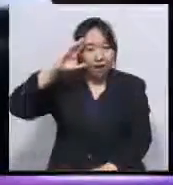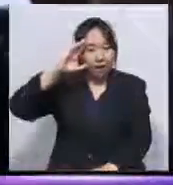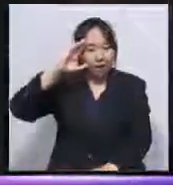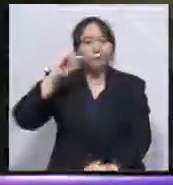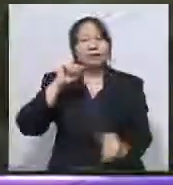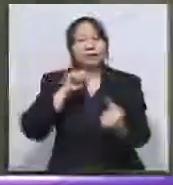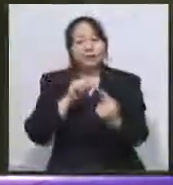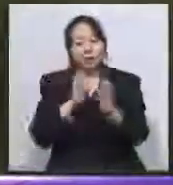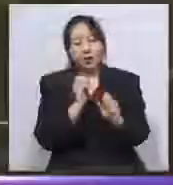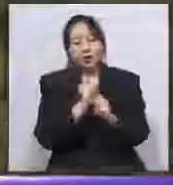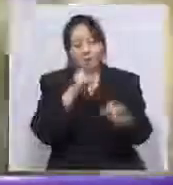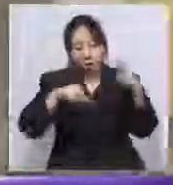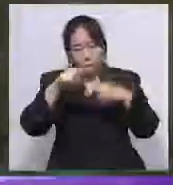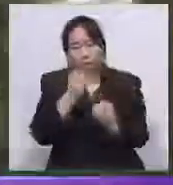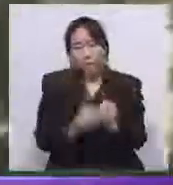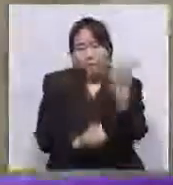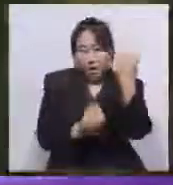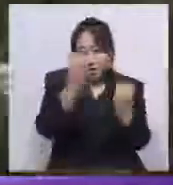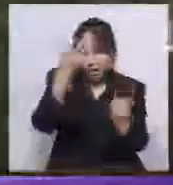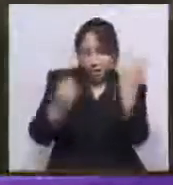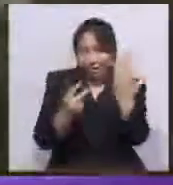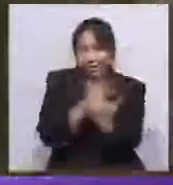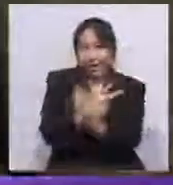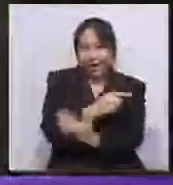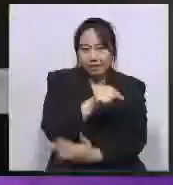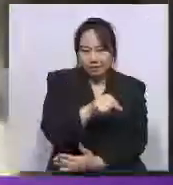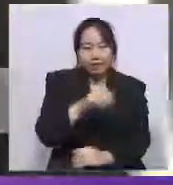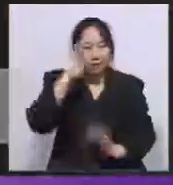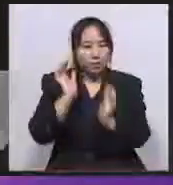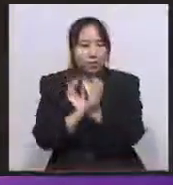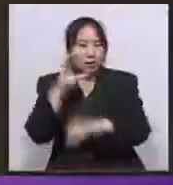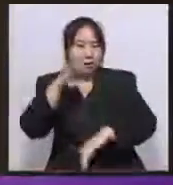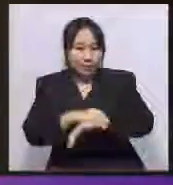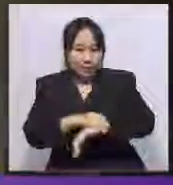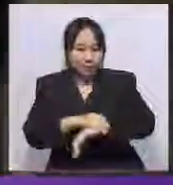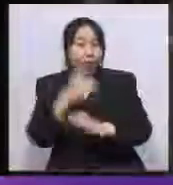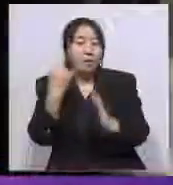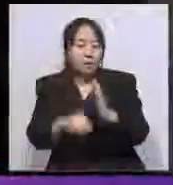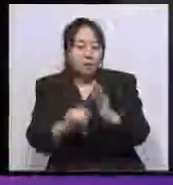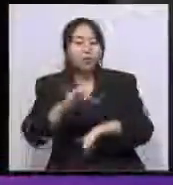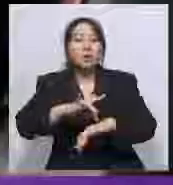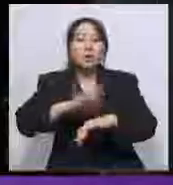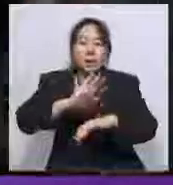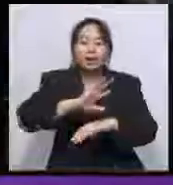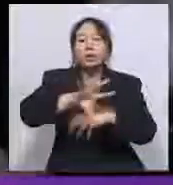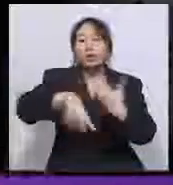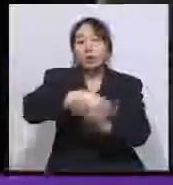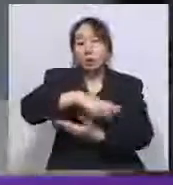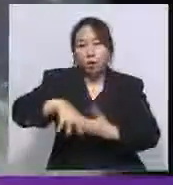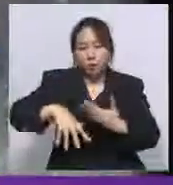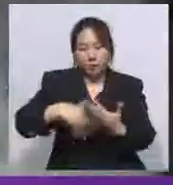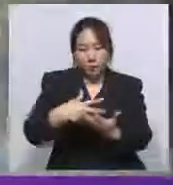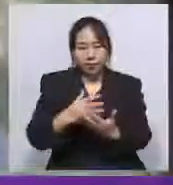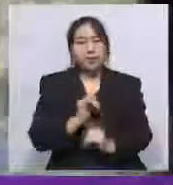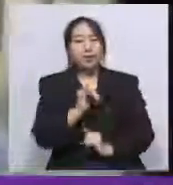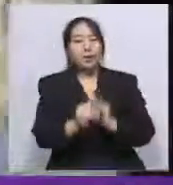กิจลาดยาเจ้าหน้าที่เขตรักษาพันธุ์สัตว์ป่าทุ่งใหญ่นเรศวรและตำรวจปราบปรามการกระทำความผิดเกี่ยวกับทรัพยากรธรรมชาติและสิ่งแวดล้